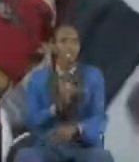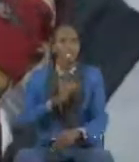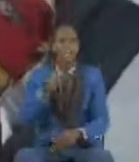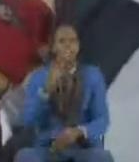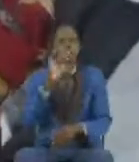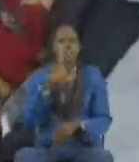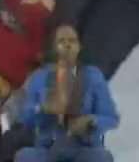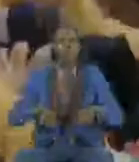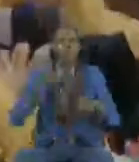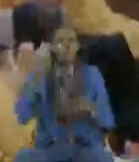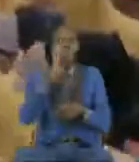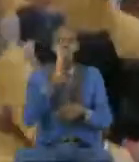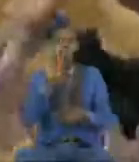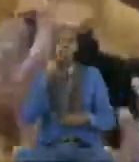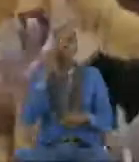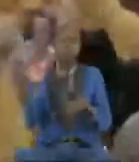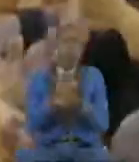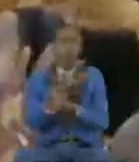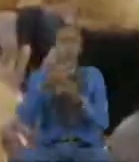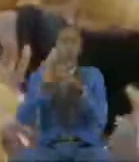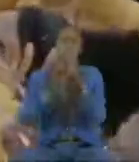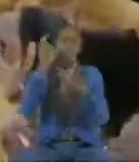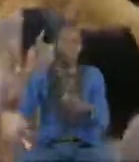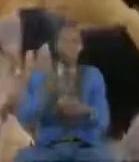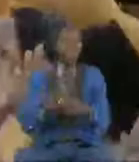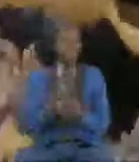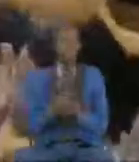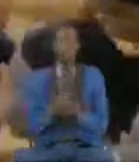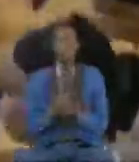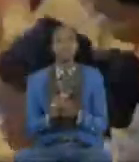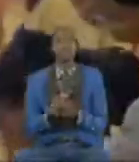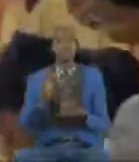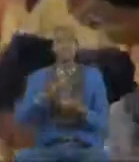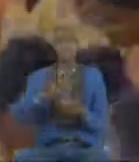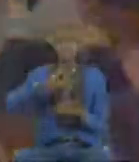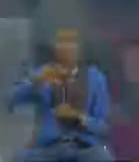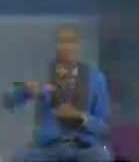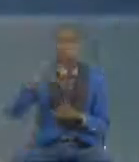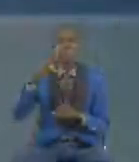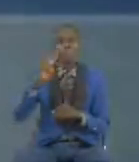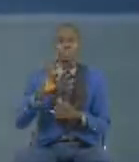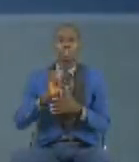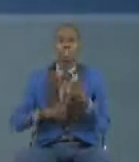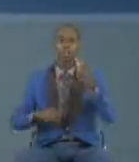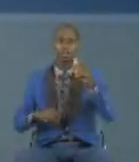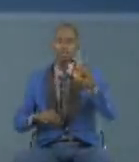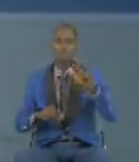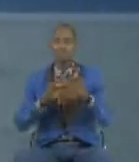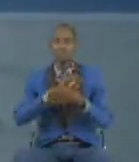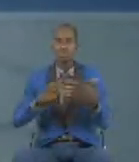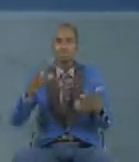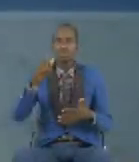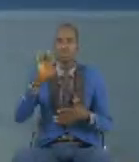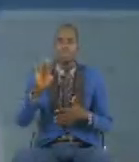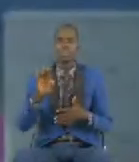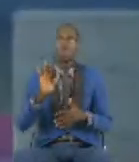sera fructueuse. Au nom de Jésus. En Jérémie chapitre 23, verset 29, la parole